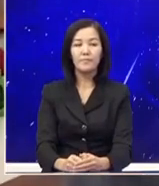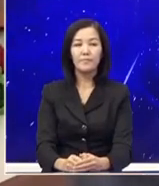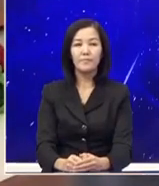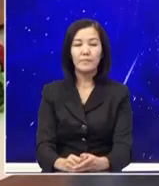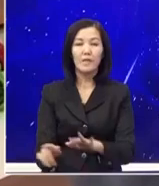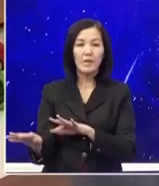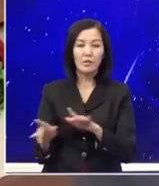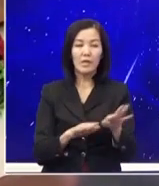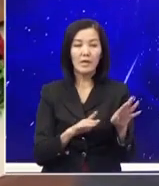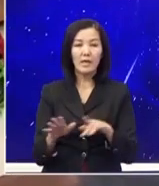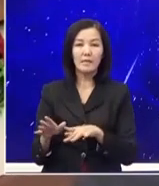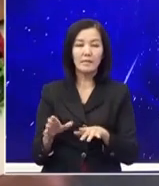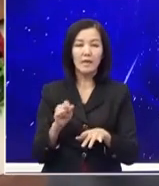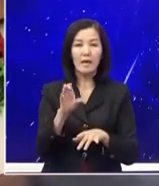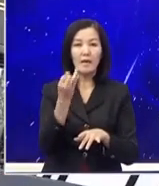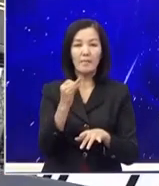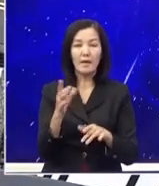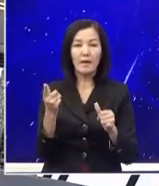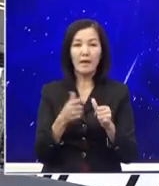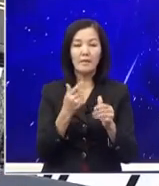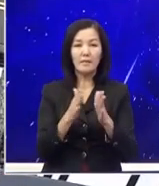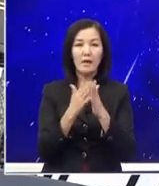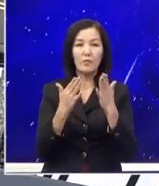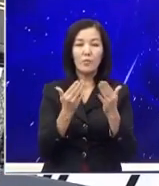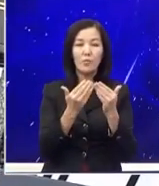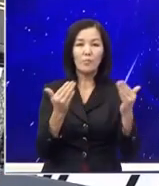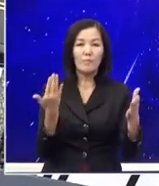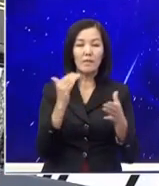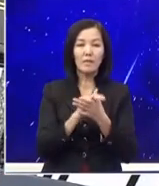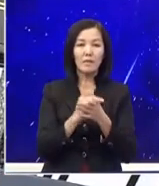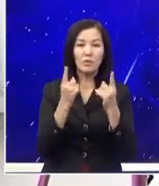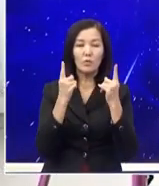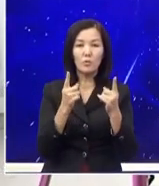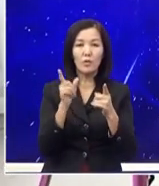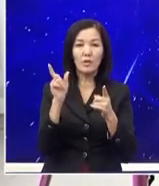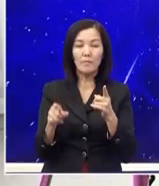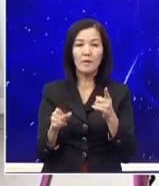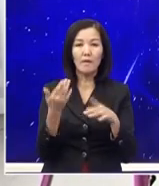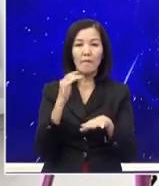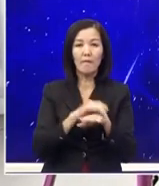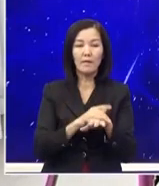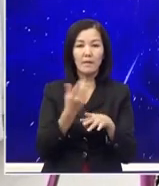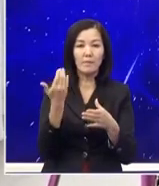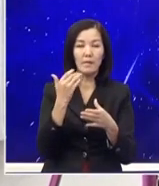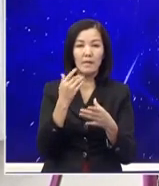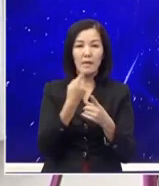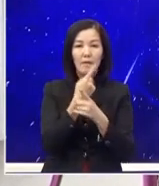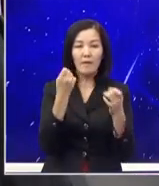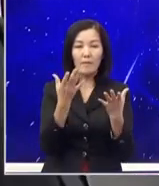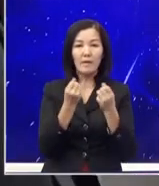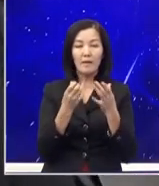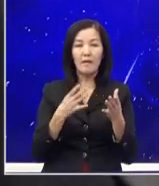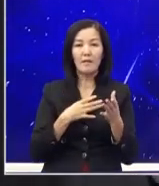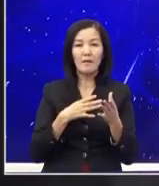Шара аясында жетісулықтар Абай атындағы кітапхана көрмесімен де танысты. Ұлы кемеңгер жайлы ақпар алып, тың деректерден құлағдар болды. Жалпы Шығыс